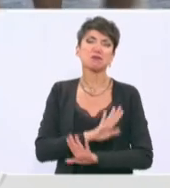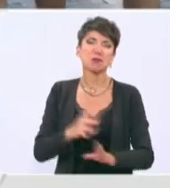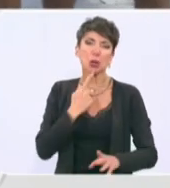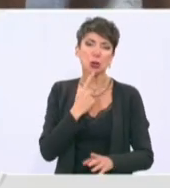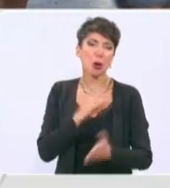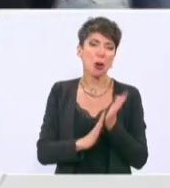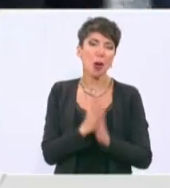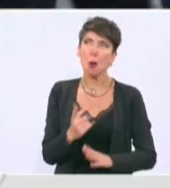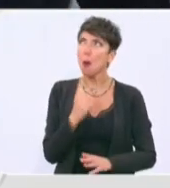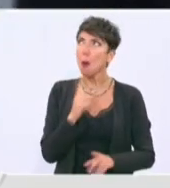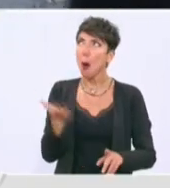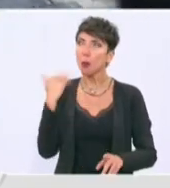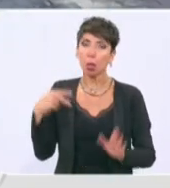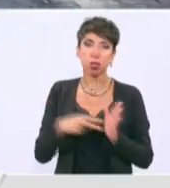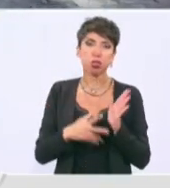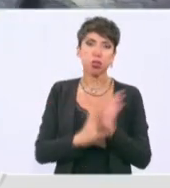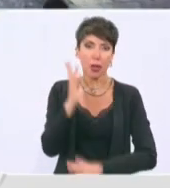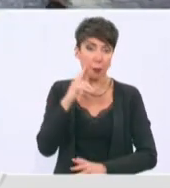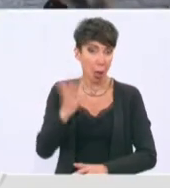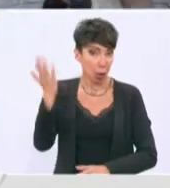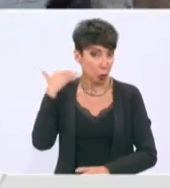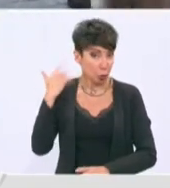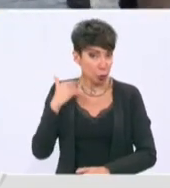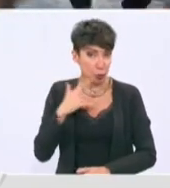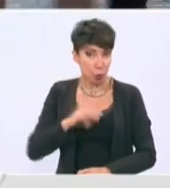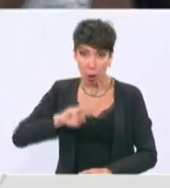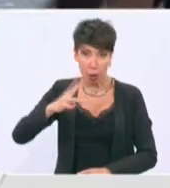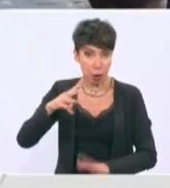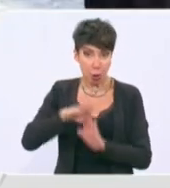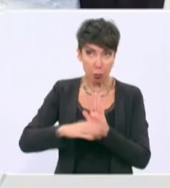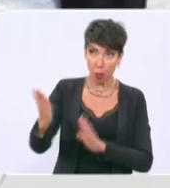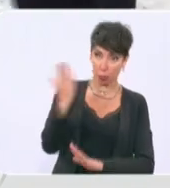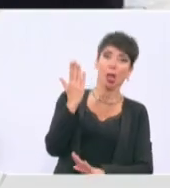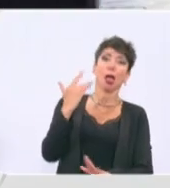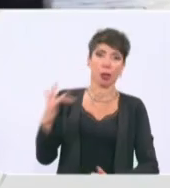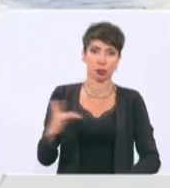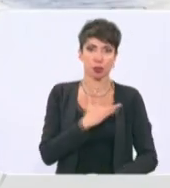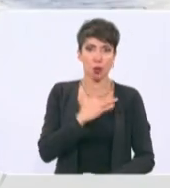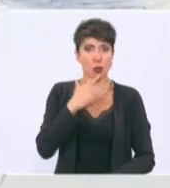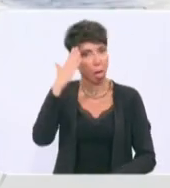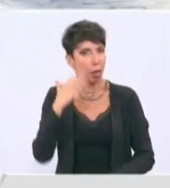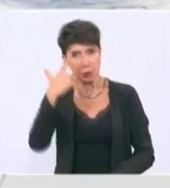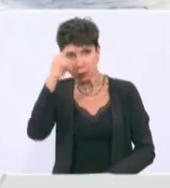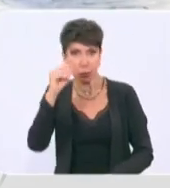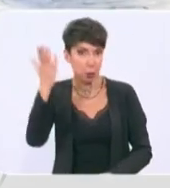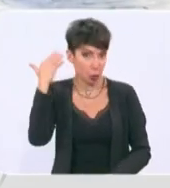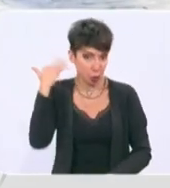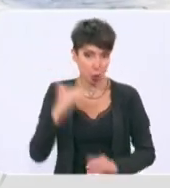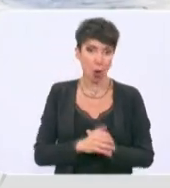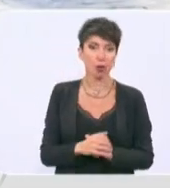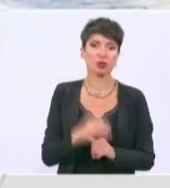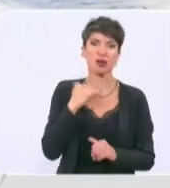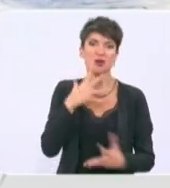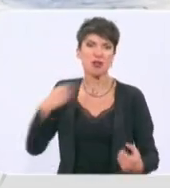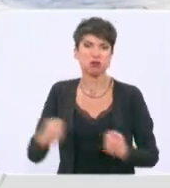του 2015 που μας οδήγησε στο τρίτο μνημόνιο, με τη λέξη ρήξη να έχει γίνει λάστιχο,